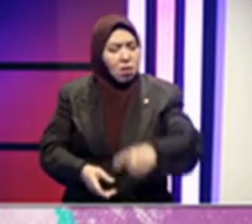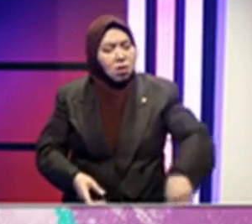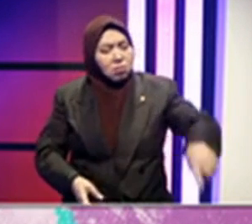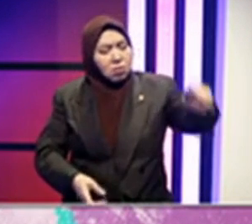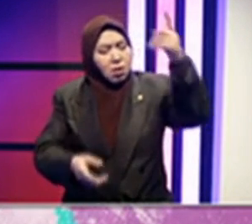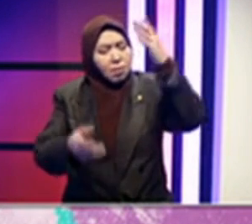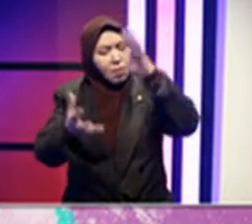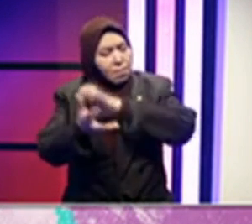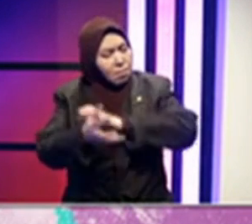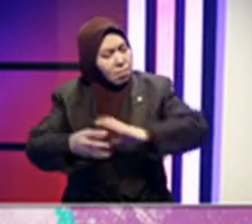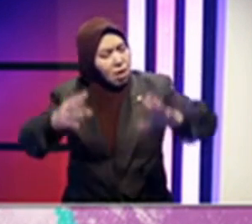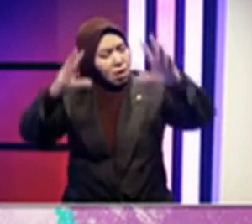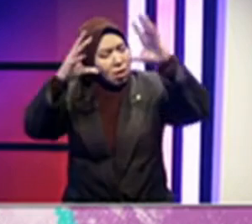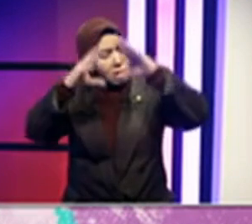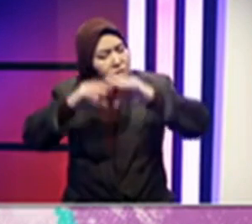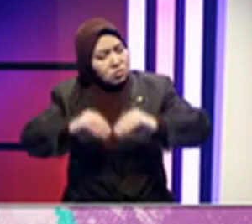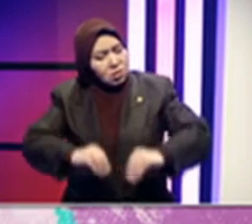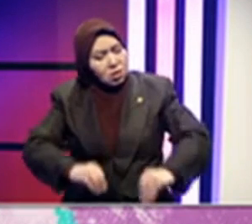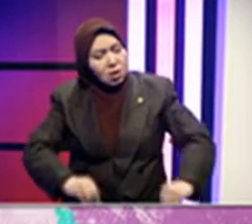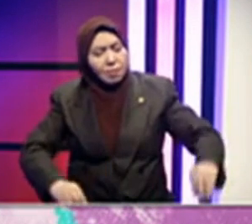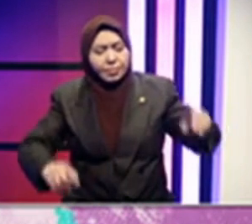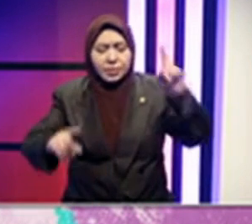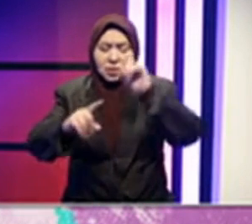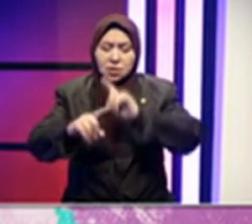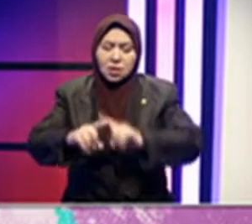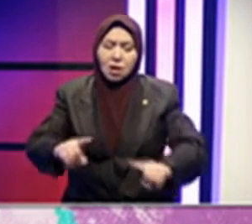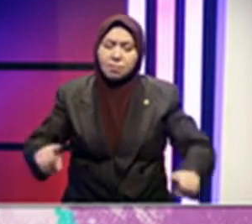لانتصر منهم